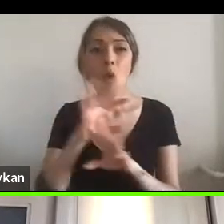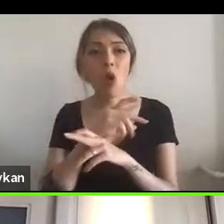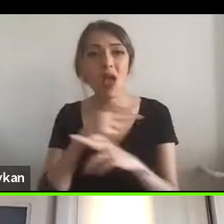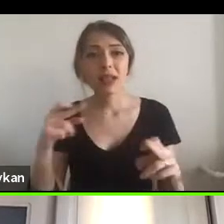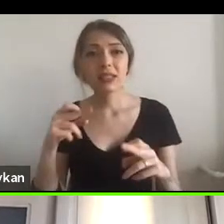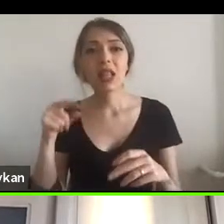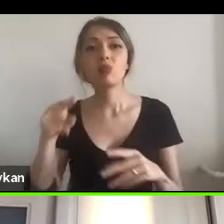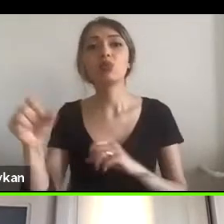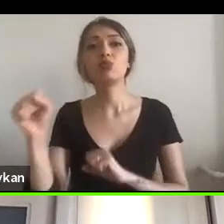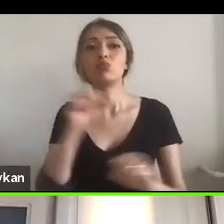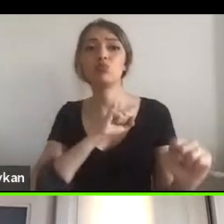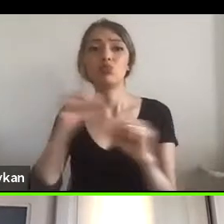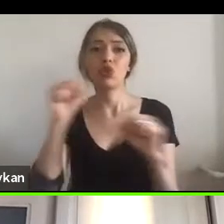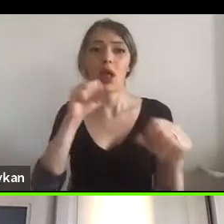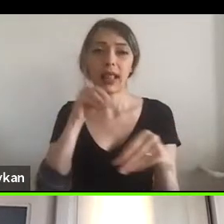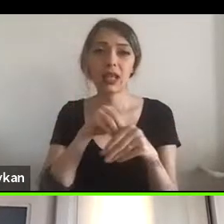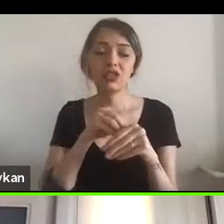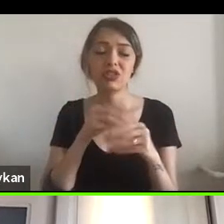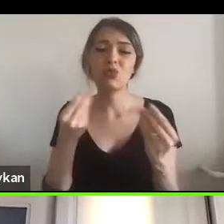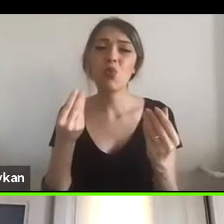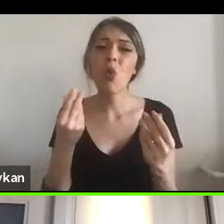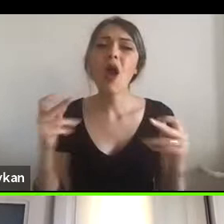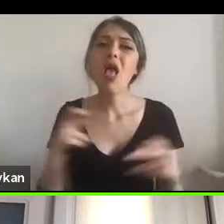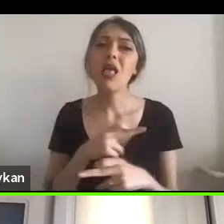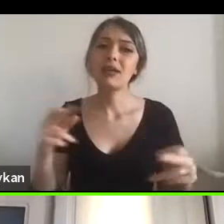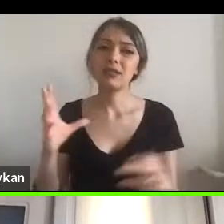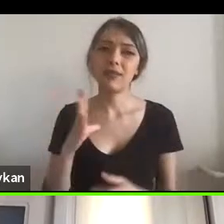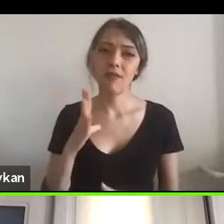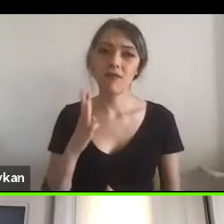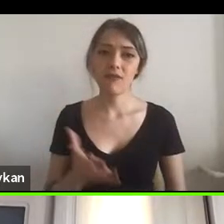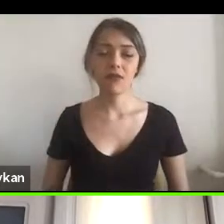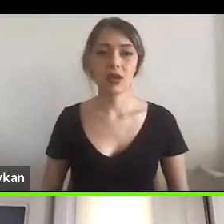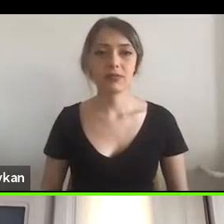bu mücadeleyi ciddi anlamda zayıflatan bir şey.